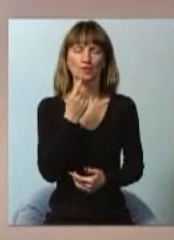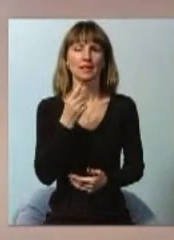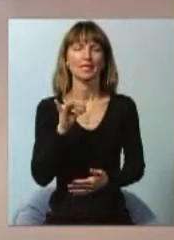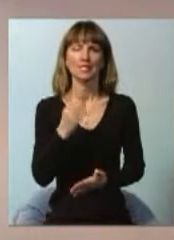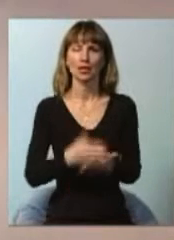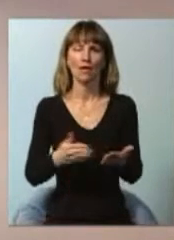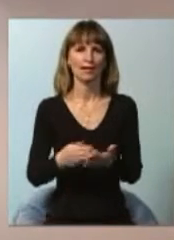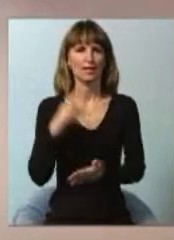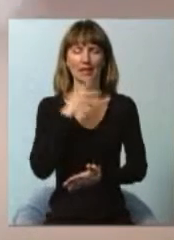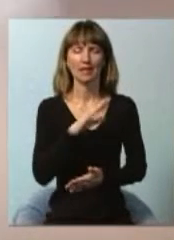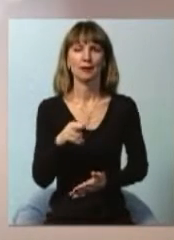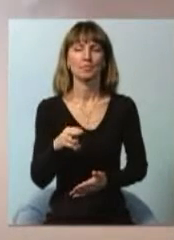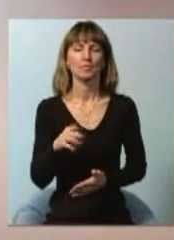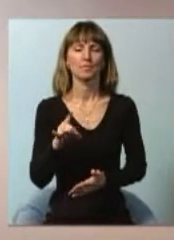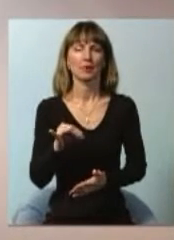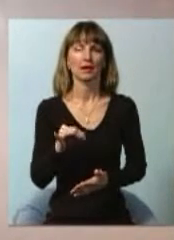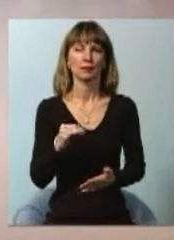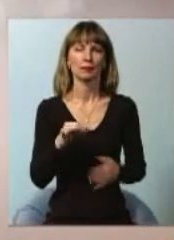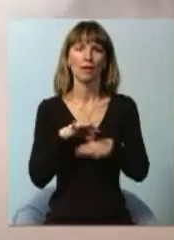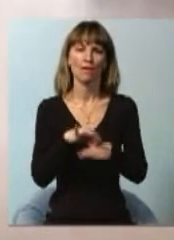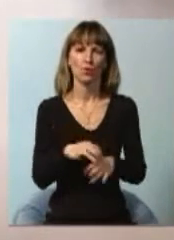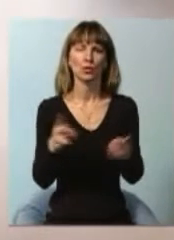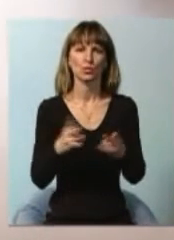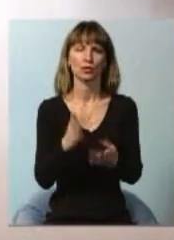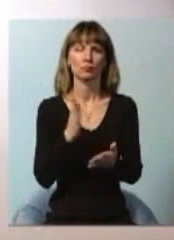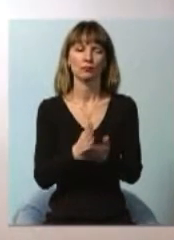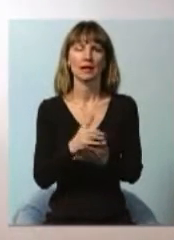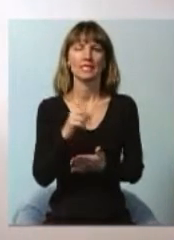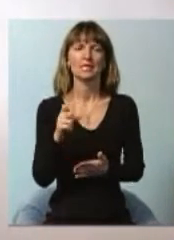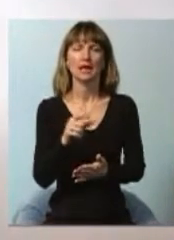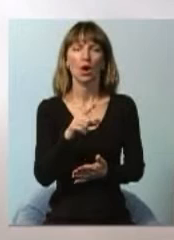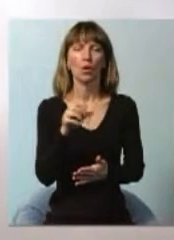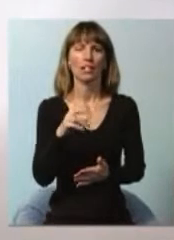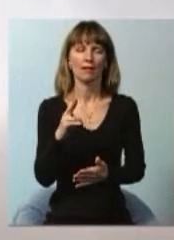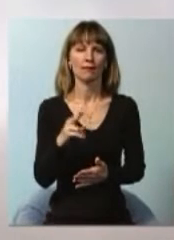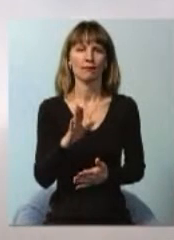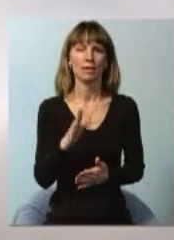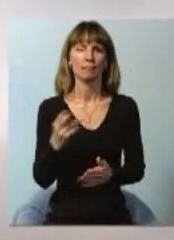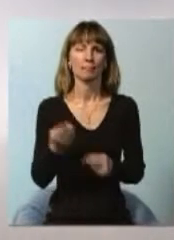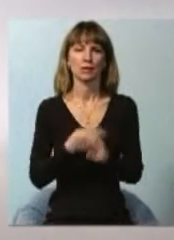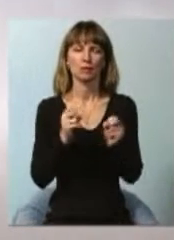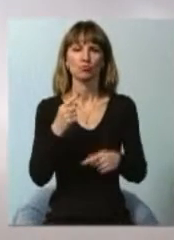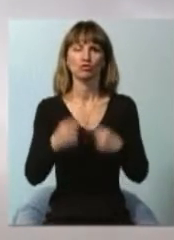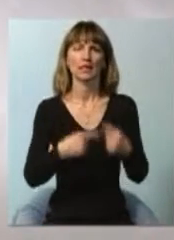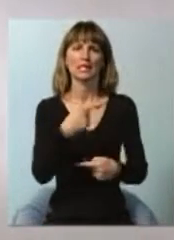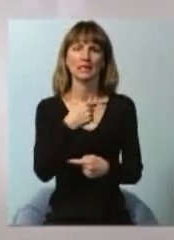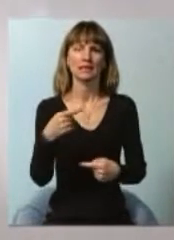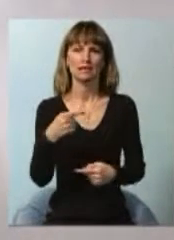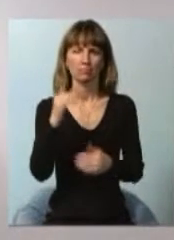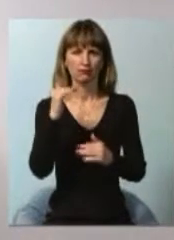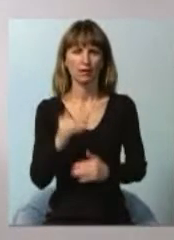не отруйний. Проте при поводженні сухим льодом необхідно дотримуватись заходів безпеки. Через дуже низьку температуру речовини